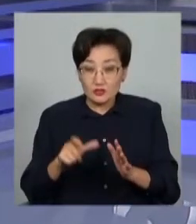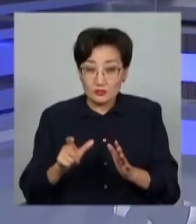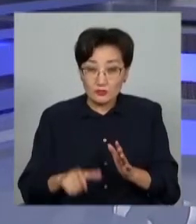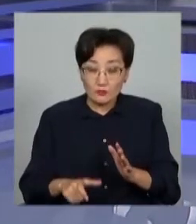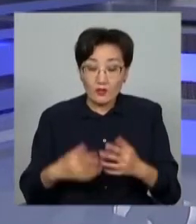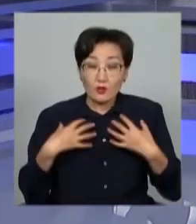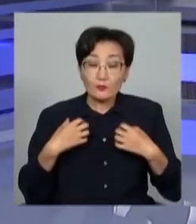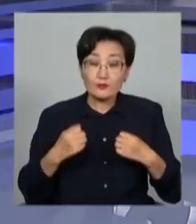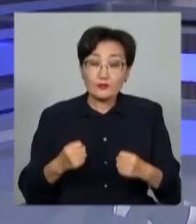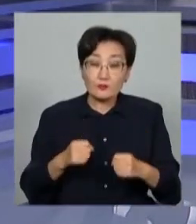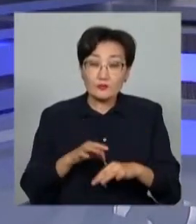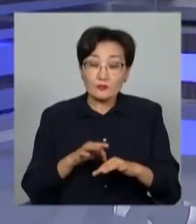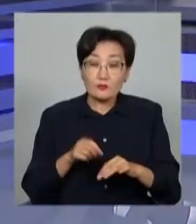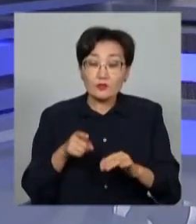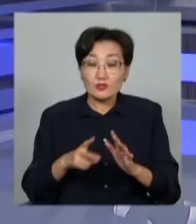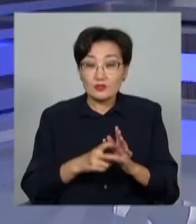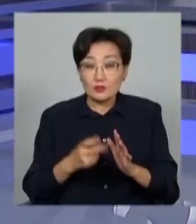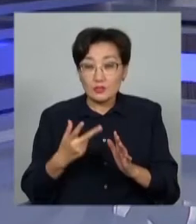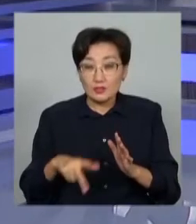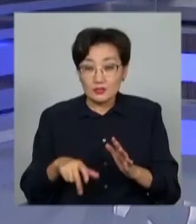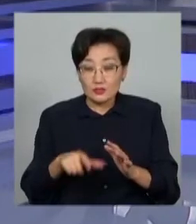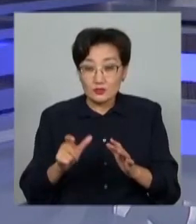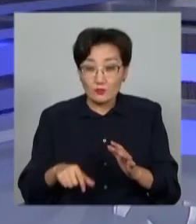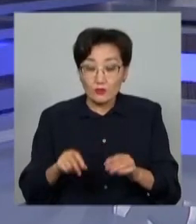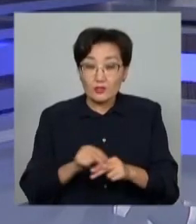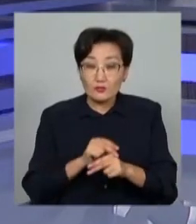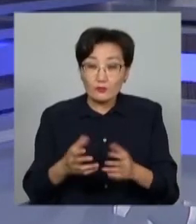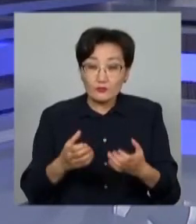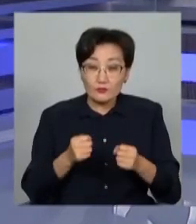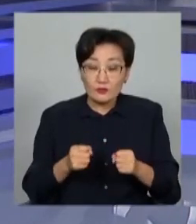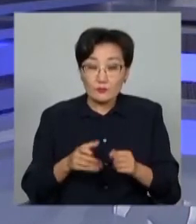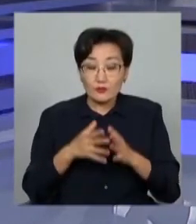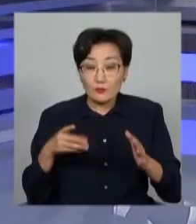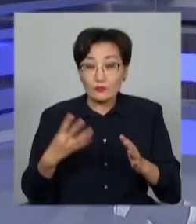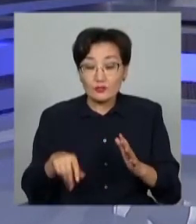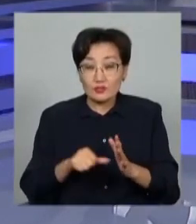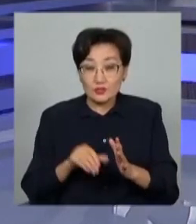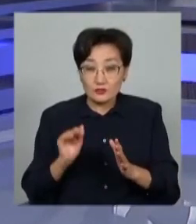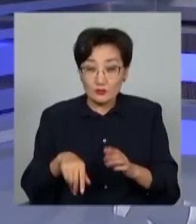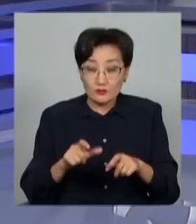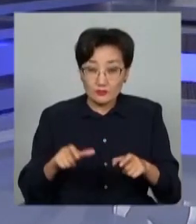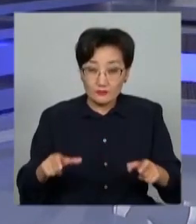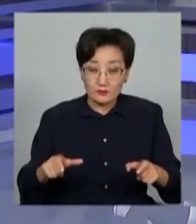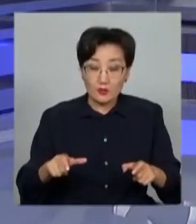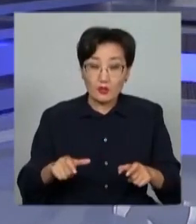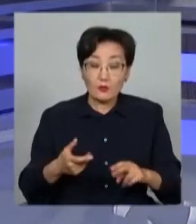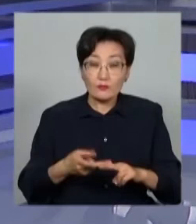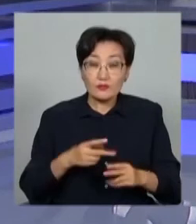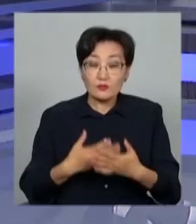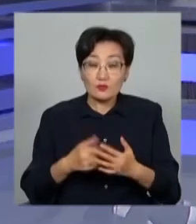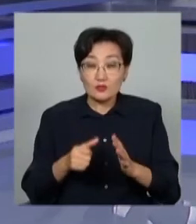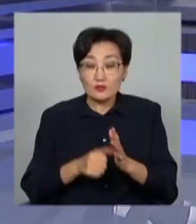выздоровели 1730 пациентов лечения получать больше 46000 инфицированных при этом почти